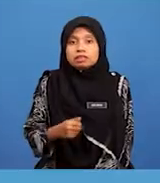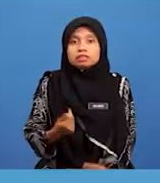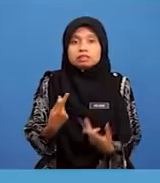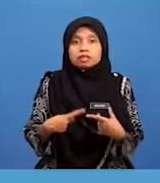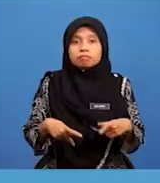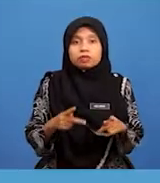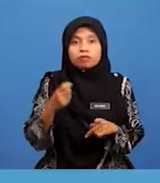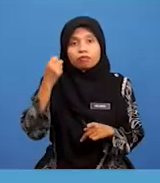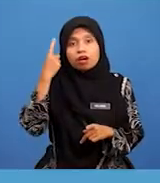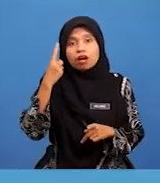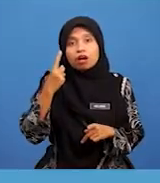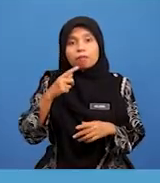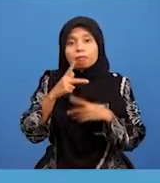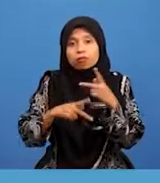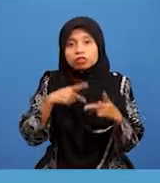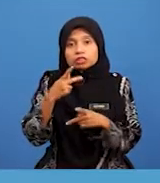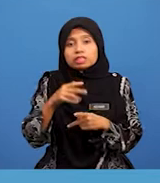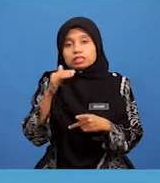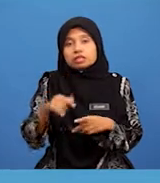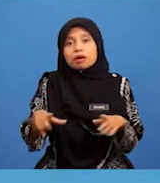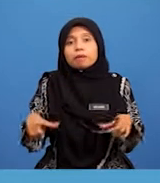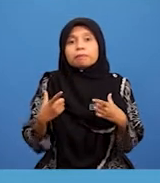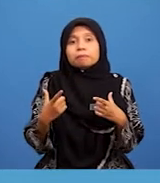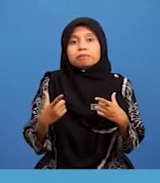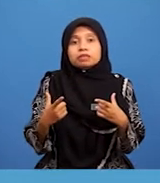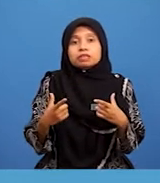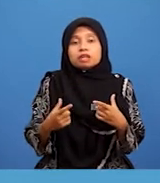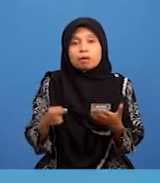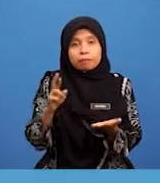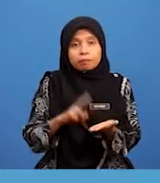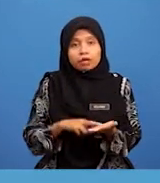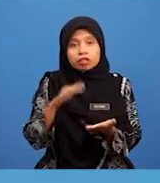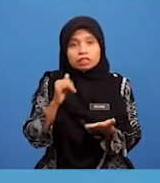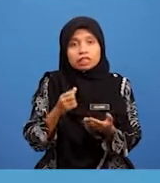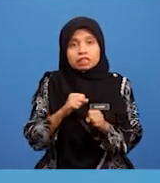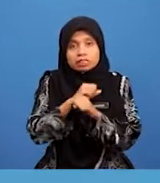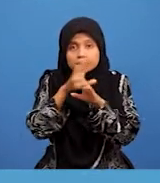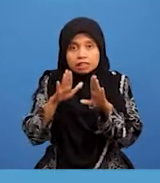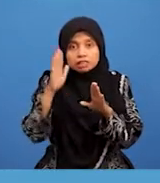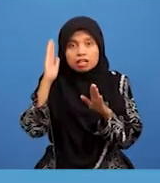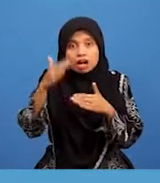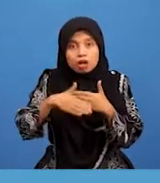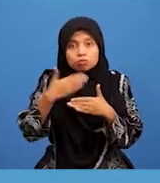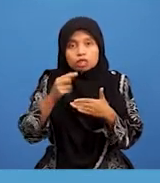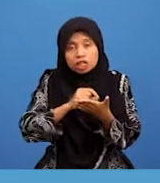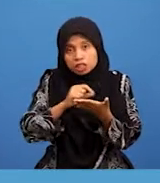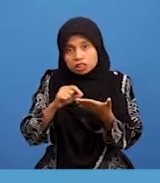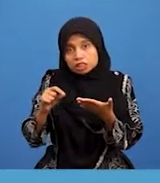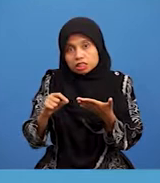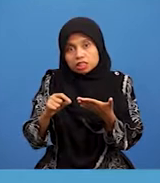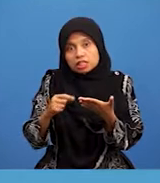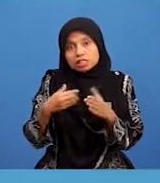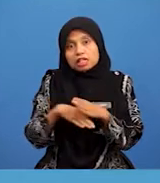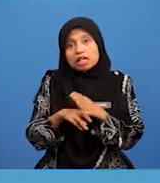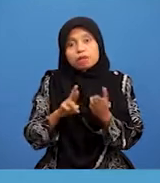Anda perlu memahami proses yang berlaku. Perekodan yang jelas akan memudahkan catatan